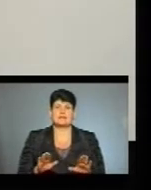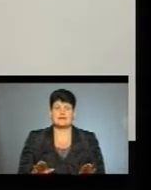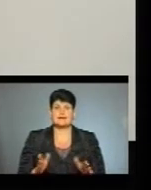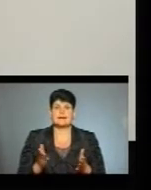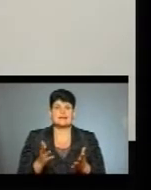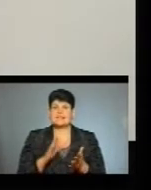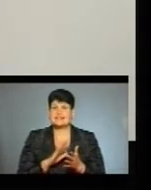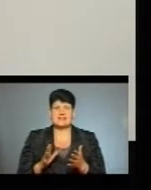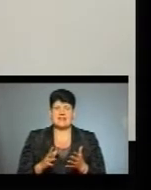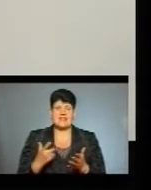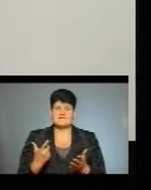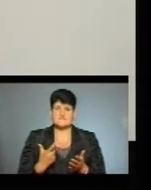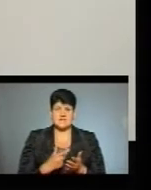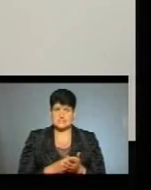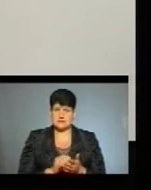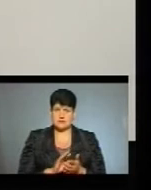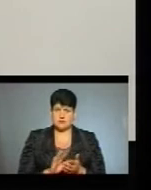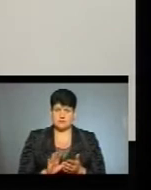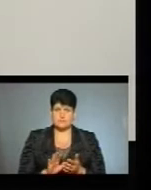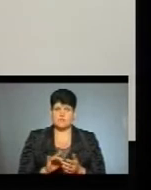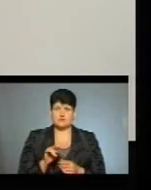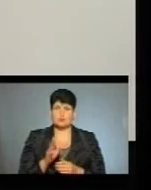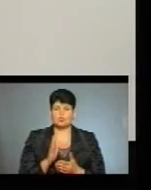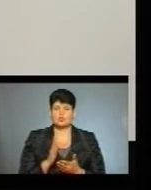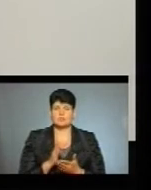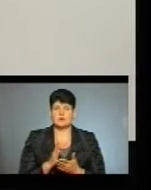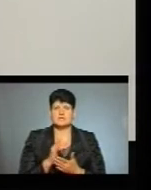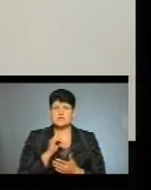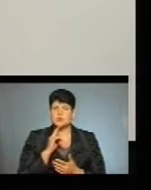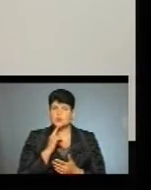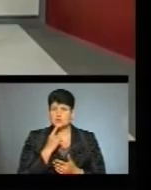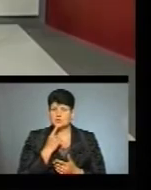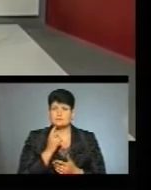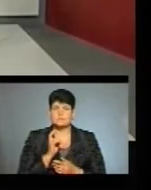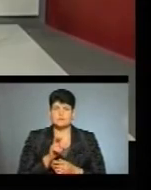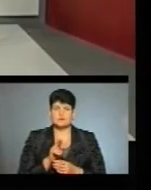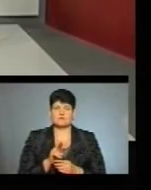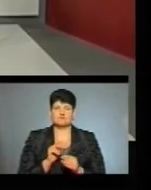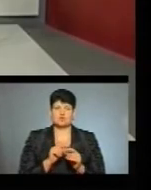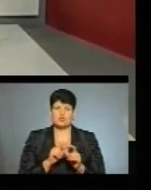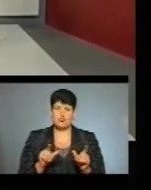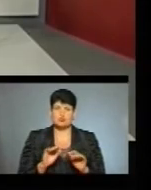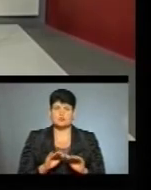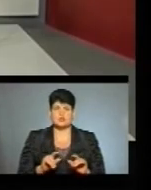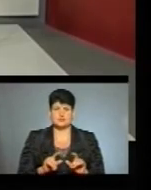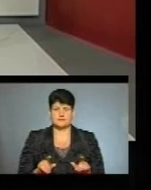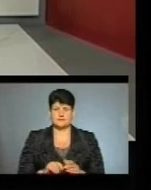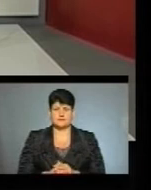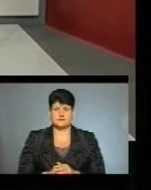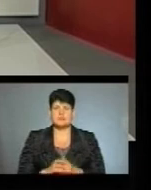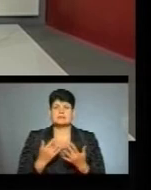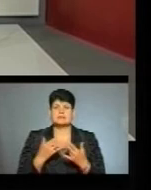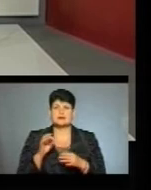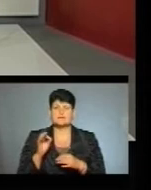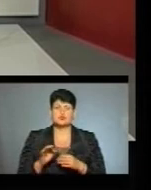не вакциновані, вони будуть мати труднощі з відвідуванням школи і дитячих садків. Скільки відсотків